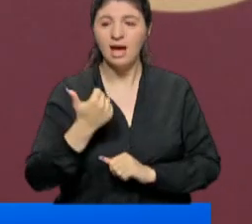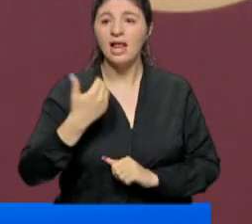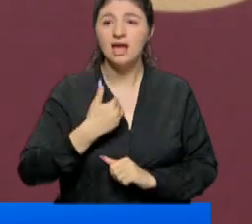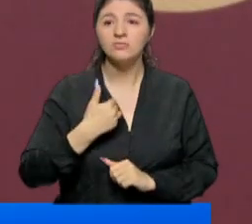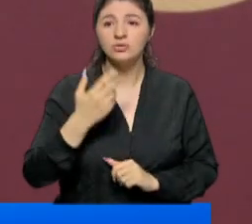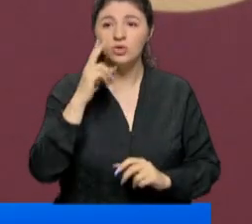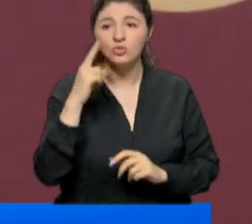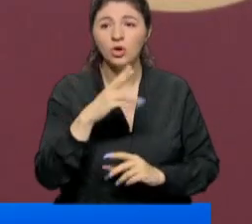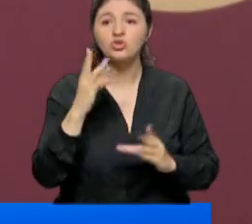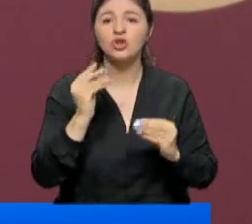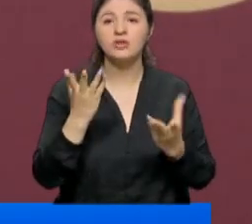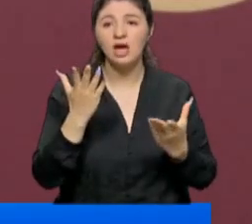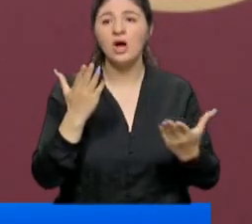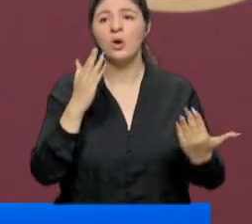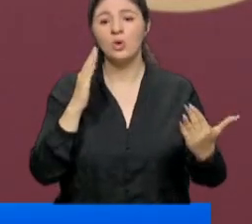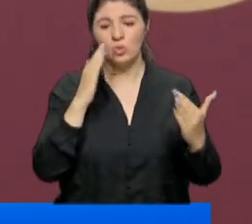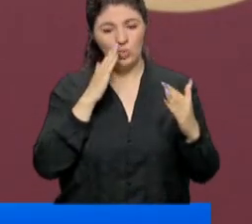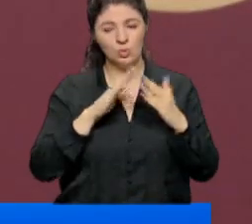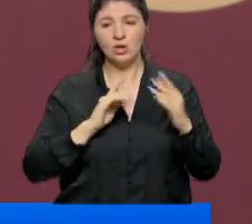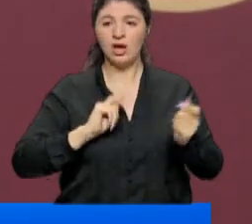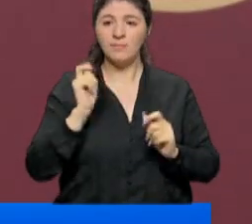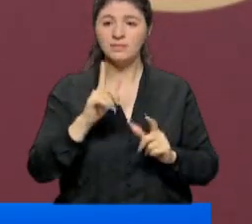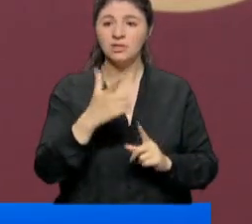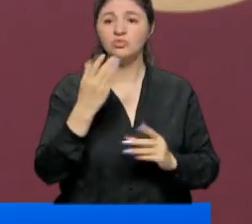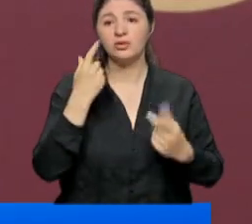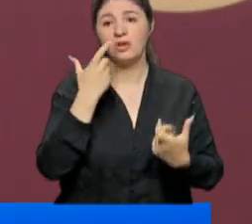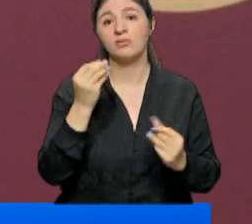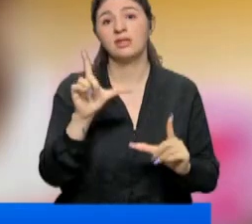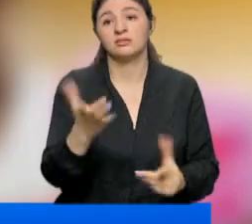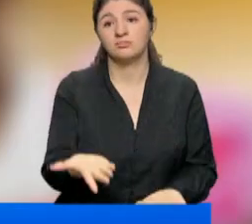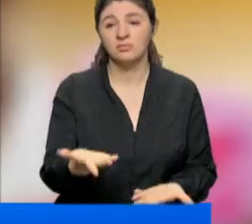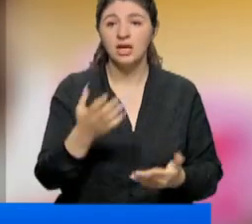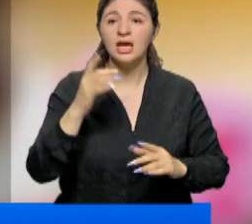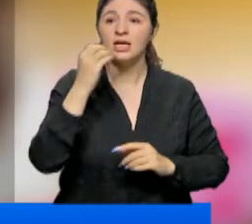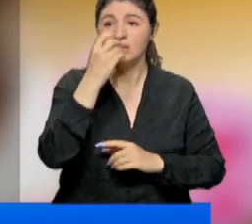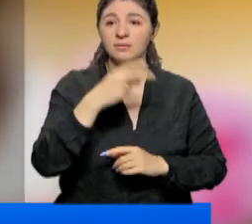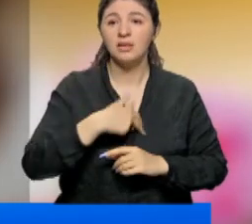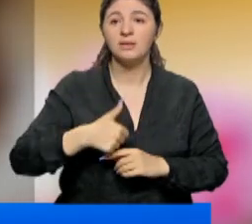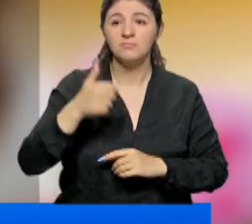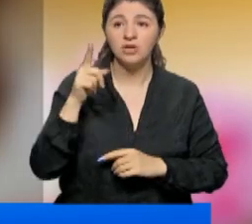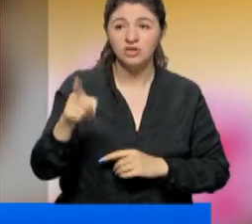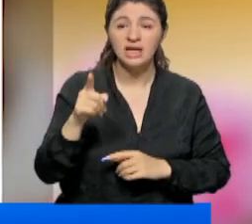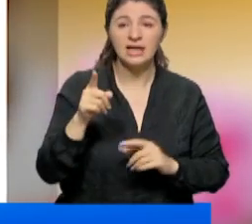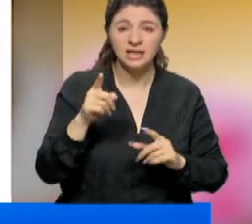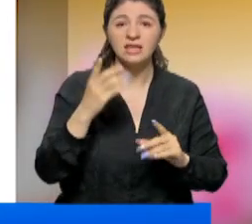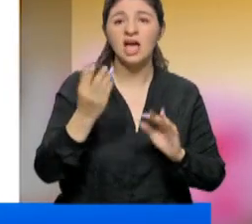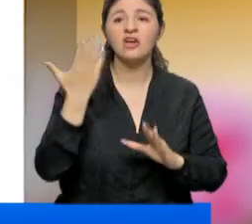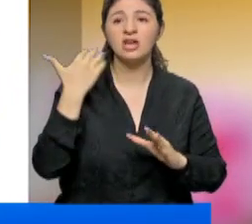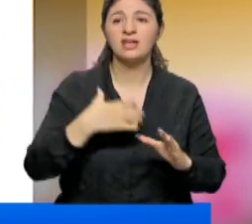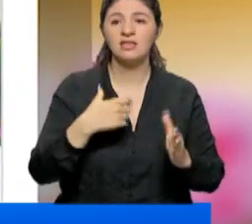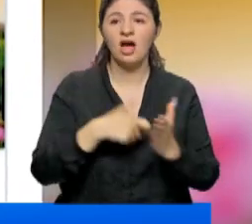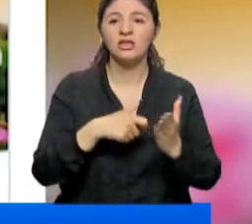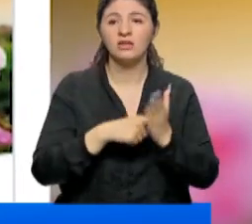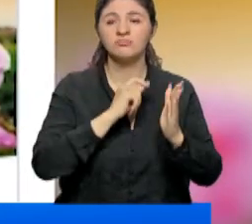değerlerimize dönüp çok daha müteyakkız davranmak lazım Çok dikkatli olmak lazım Isparta Belediye Başkanı Şükrü Başdeğirmen daha önce